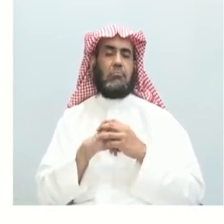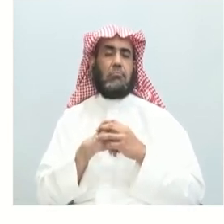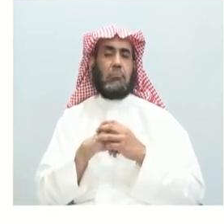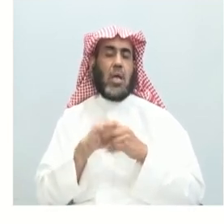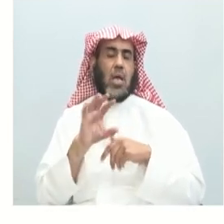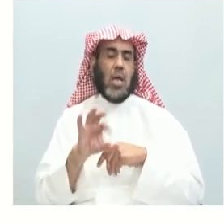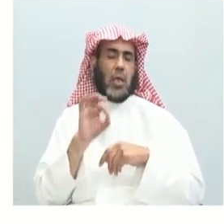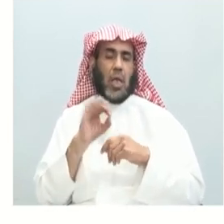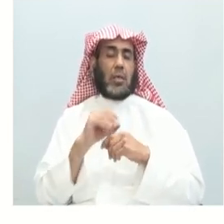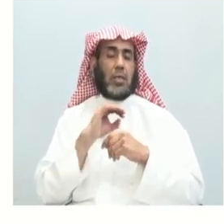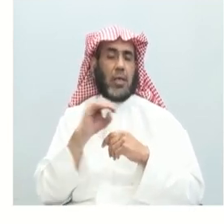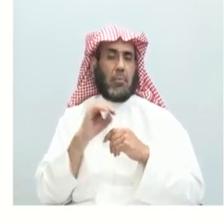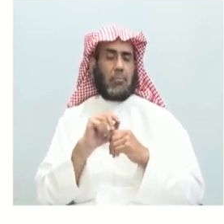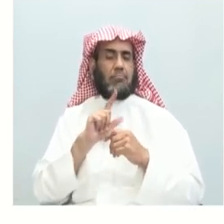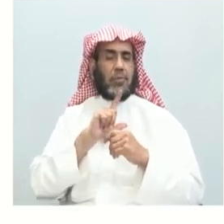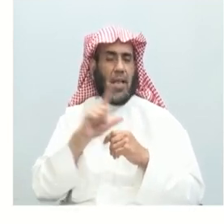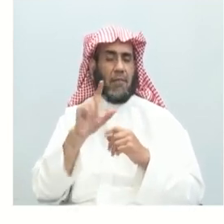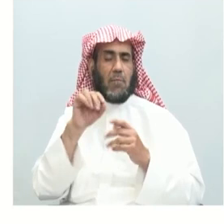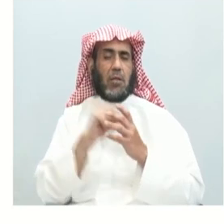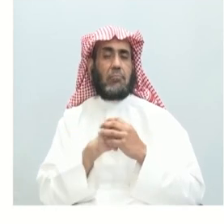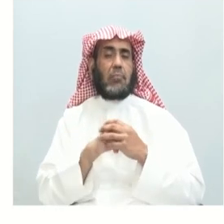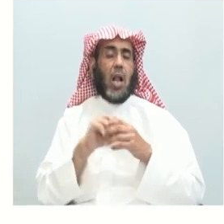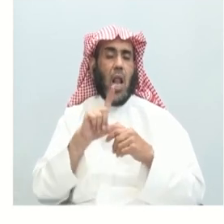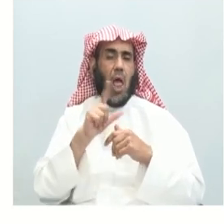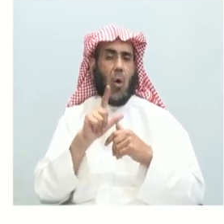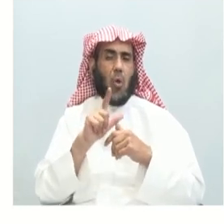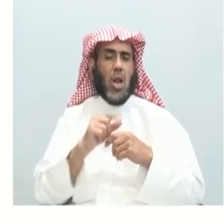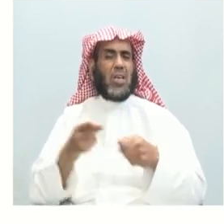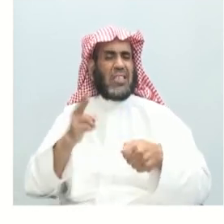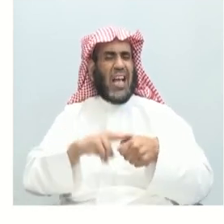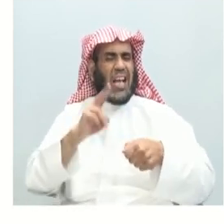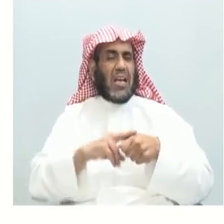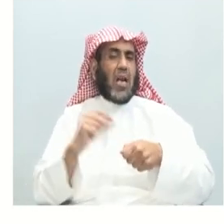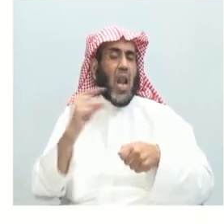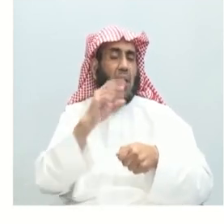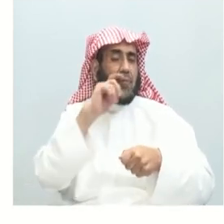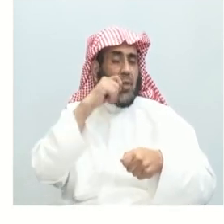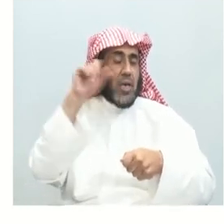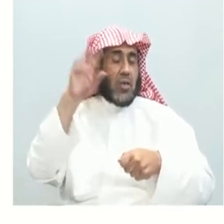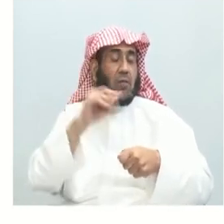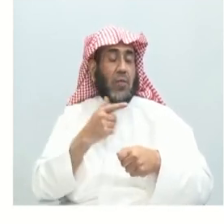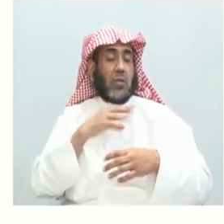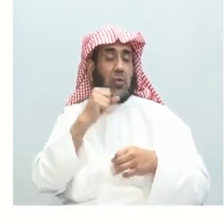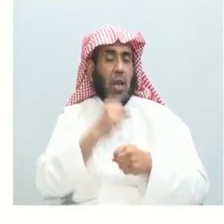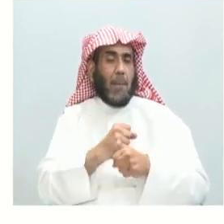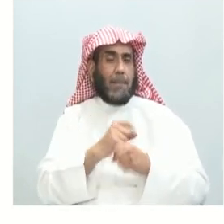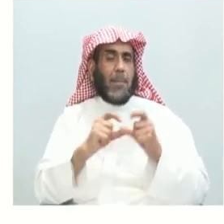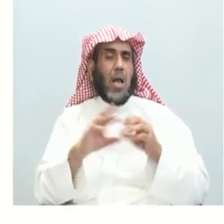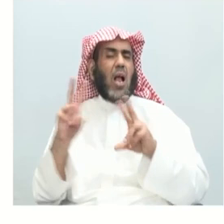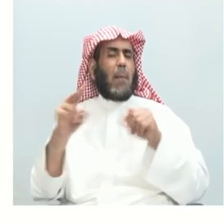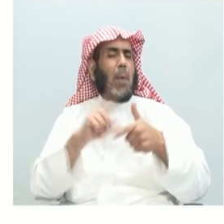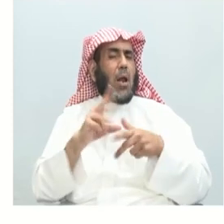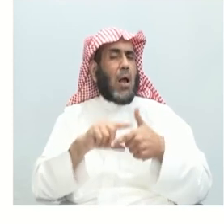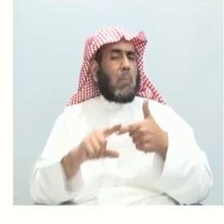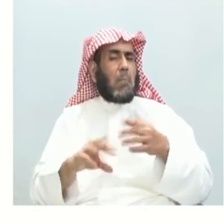نفسه اختار الاجابه الصحيحه فيما ياتي اذا نقول تكرر لفظ الرجل في حديث رسول الله صلى الله عليه وسلم كم